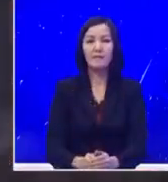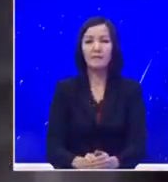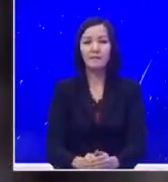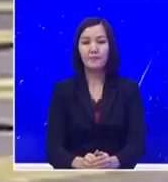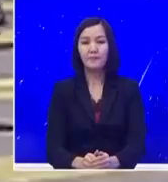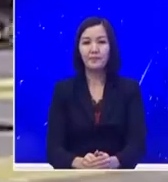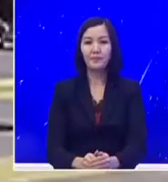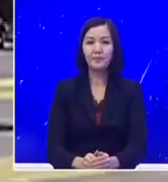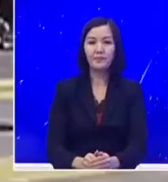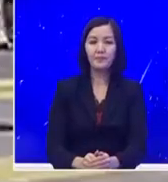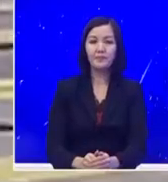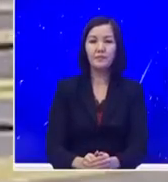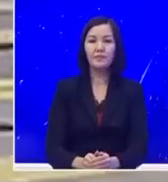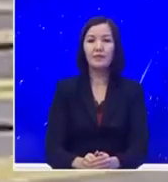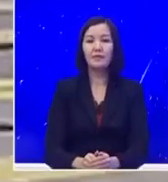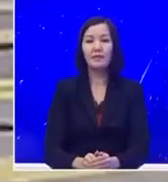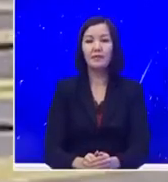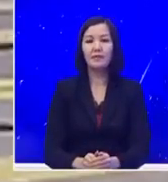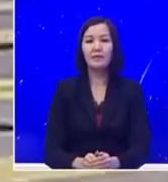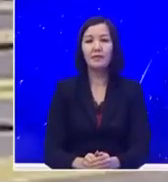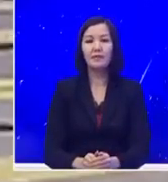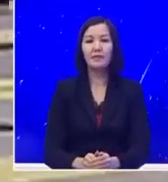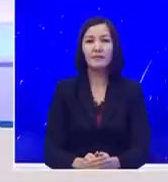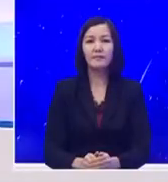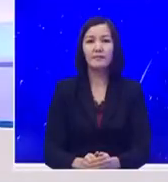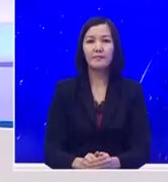ақпараттарымен дайындаған Аймина Құдайберген, Жетісу арнасы.